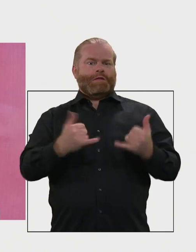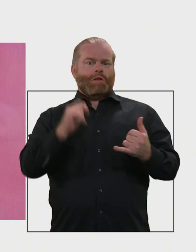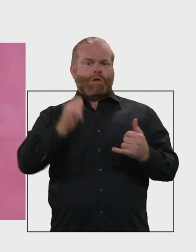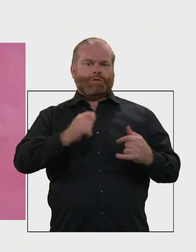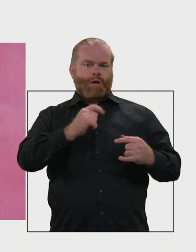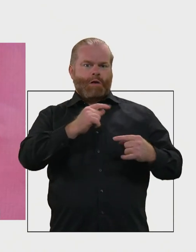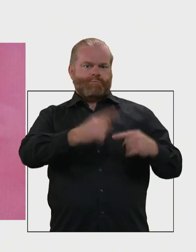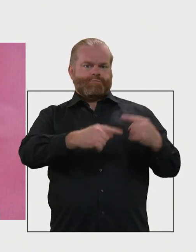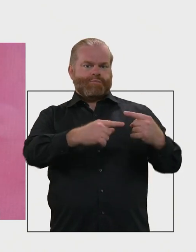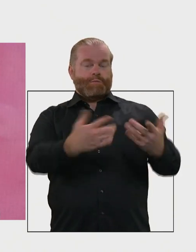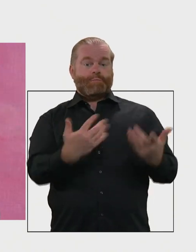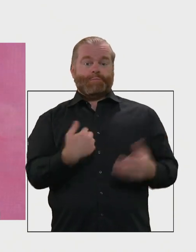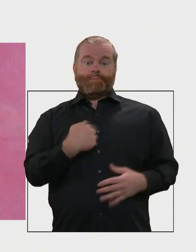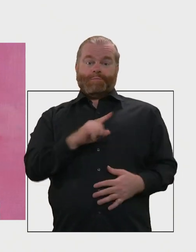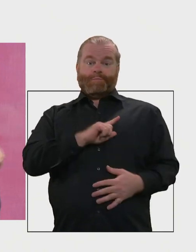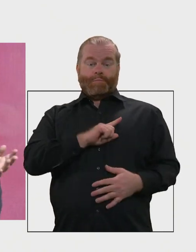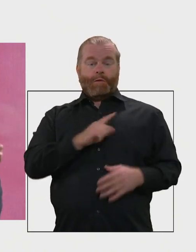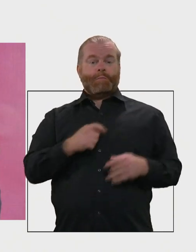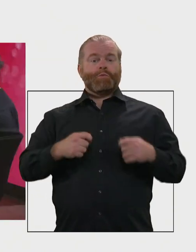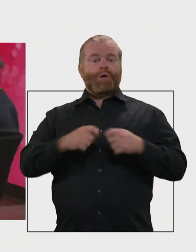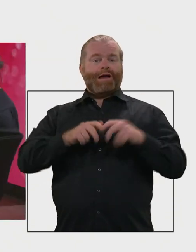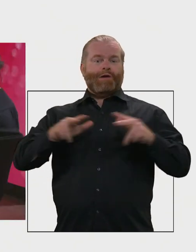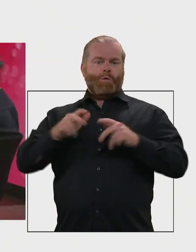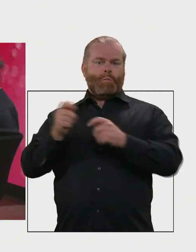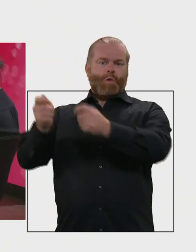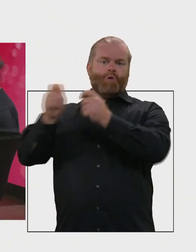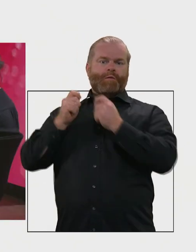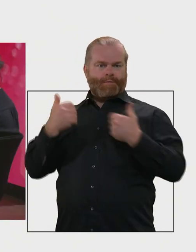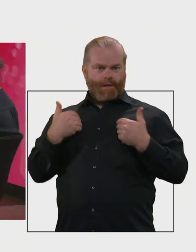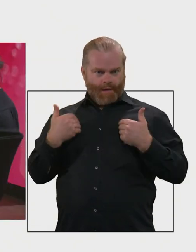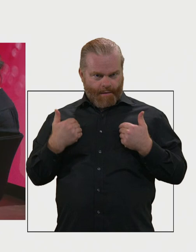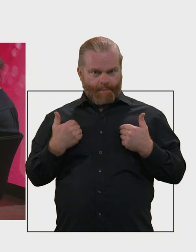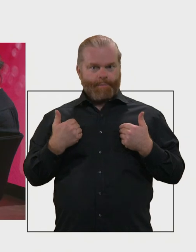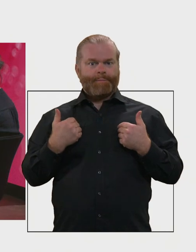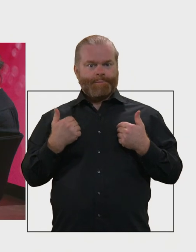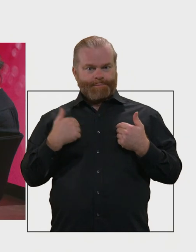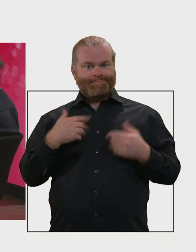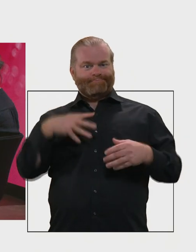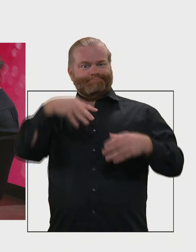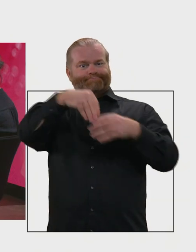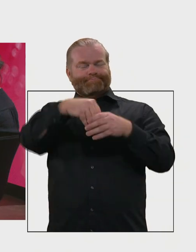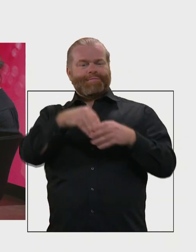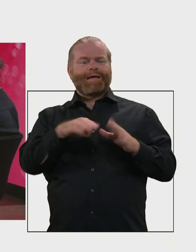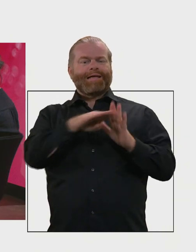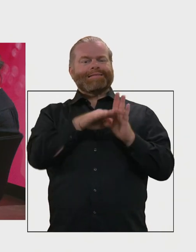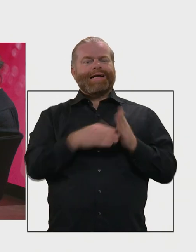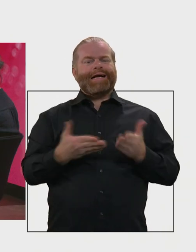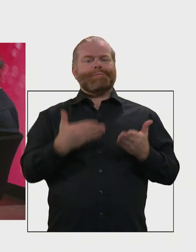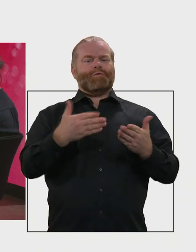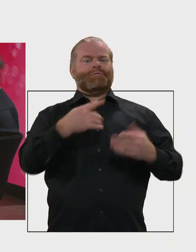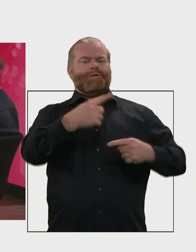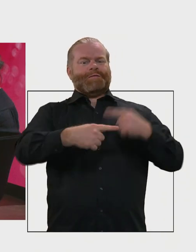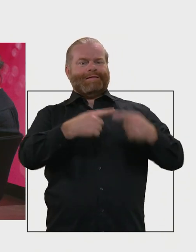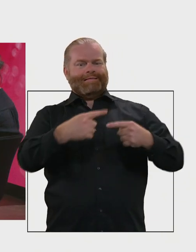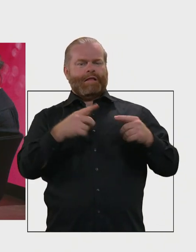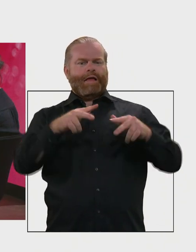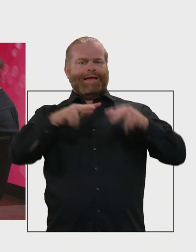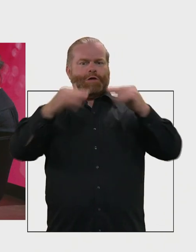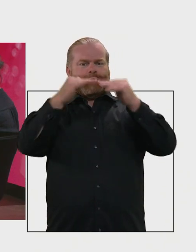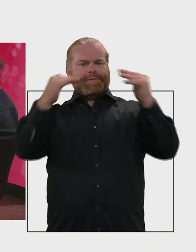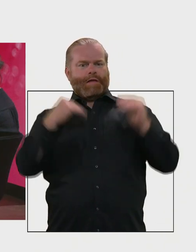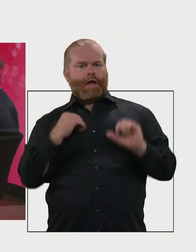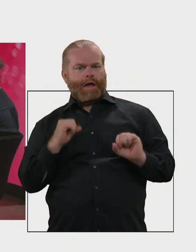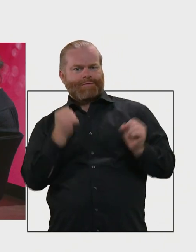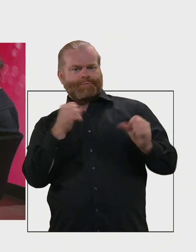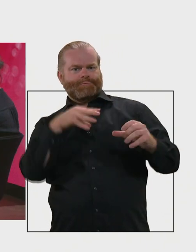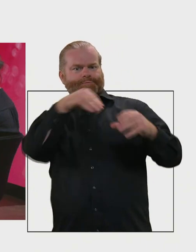sozusagen in dem Gesetzgebungsverfahren auf Bundesregierungsebene aktiv, sondern jetzt auch im parlamentarischen Verfahren. Und da gibt es ein paar Punkte,